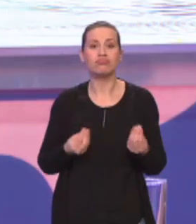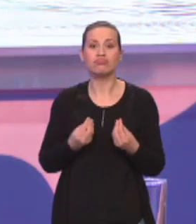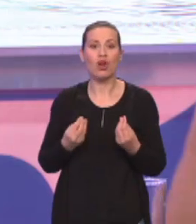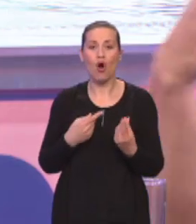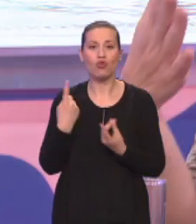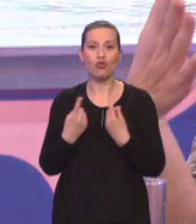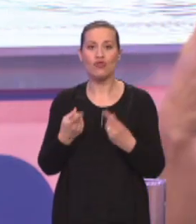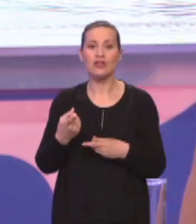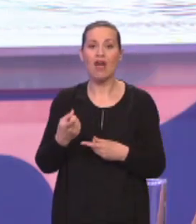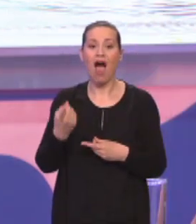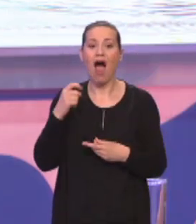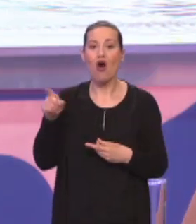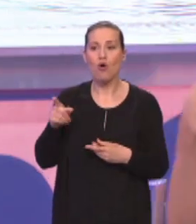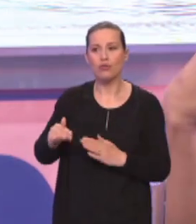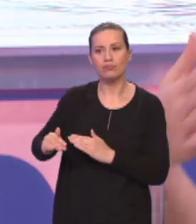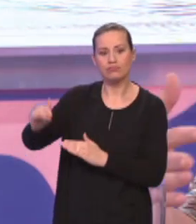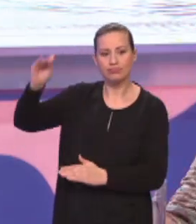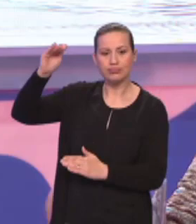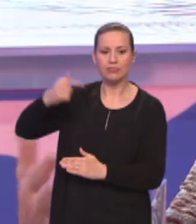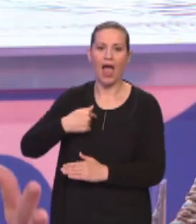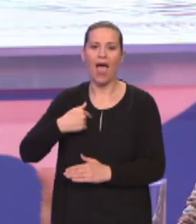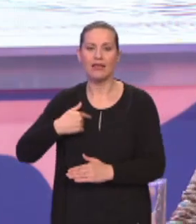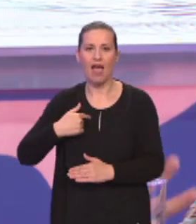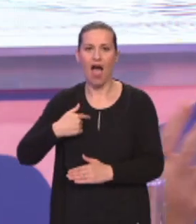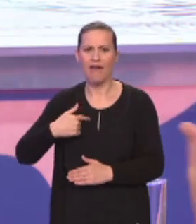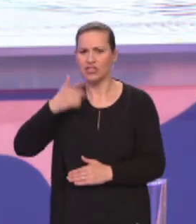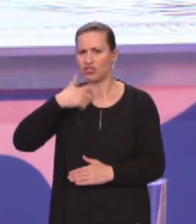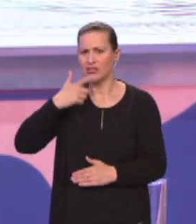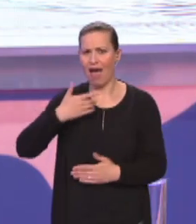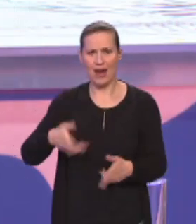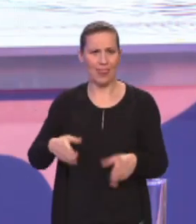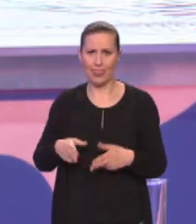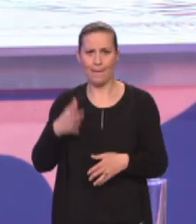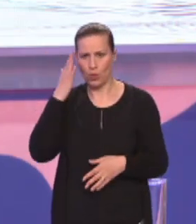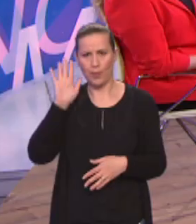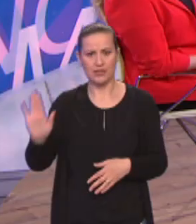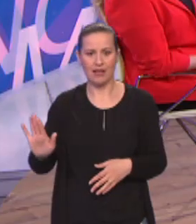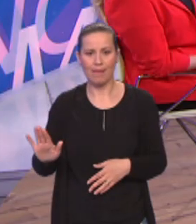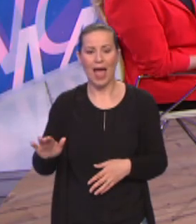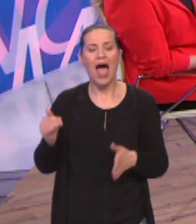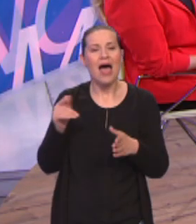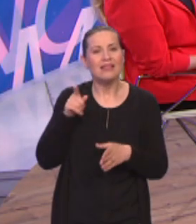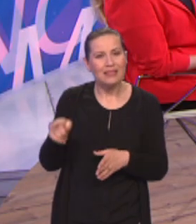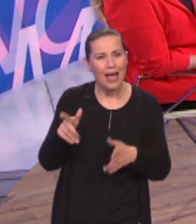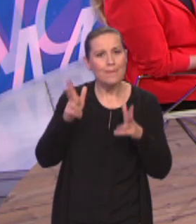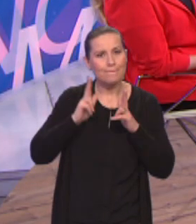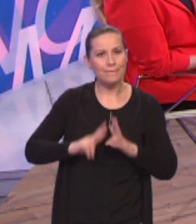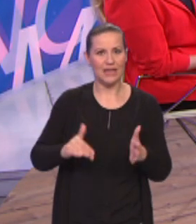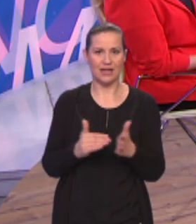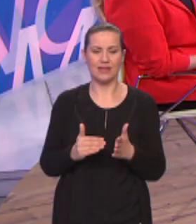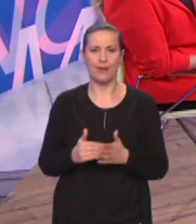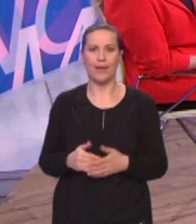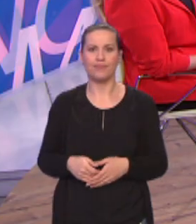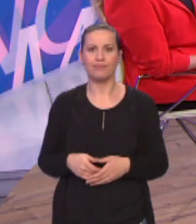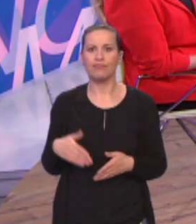biti kad on odraste ili kad ja više budem starica i neću više moći. Taj mir nama treba. Tako svima je, mi kroz naše evo